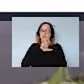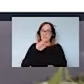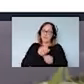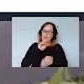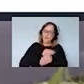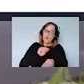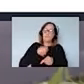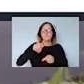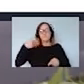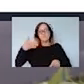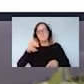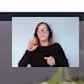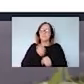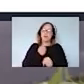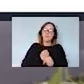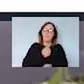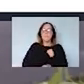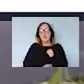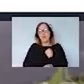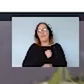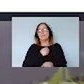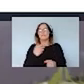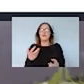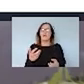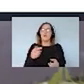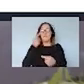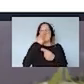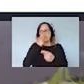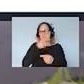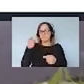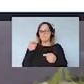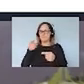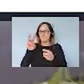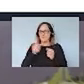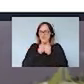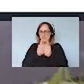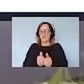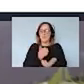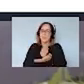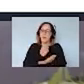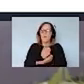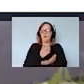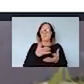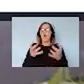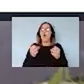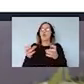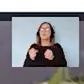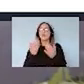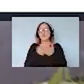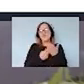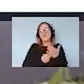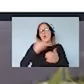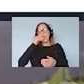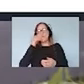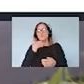edukatorem, edukatorką, czy pracujemy w bibliotece, myślę, że naszą rolą jest pomagać naszym odbiorcom, czytelnikom,